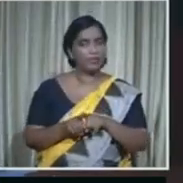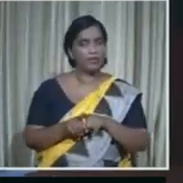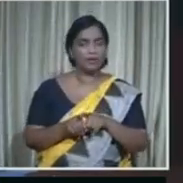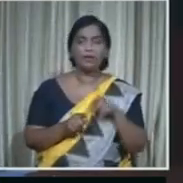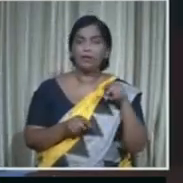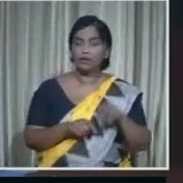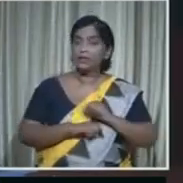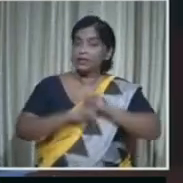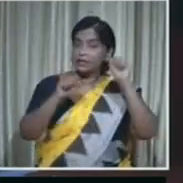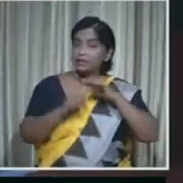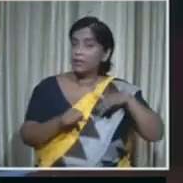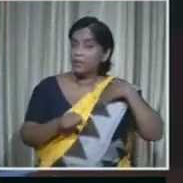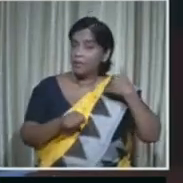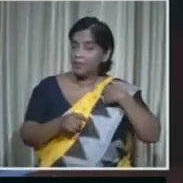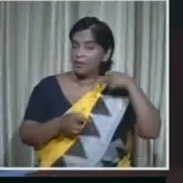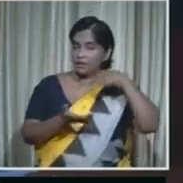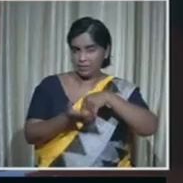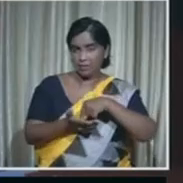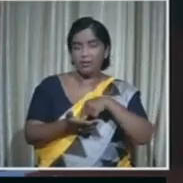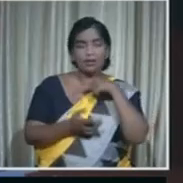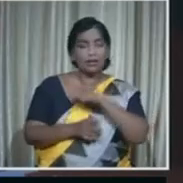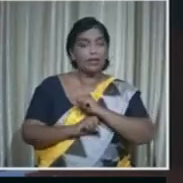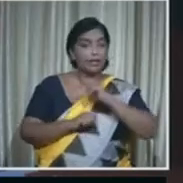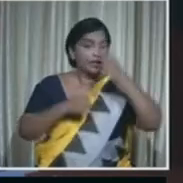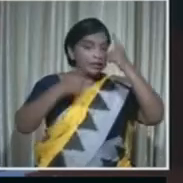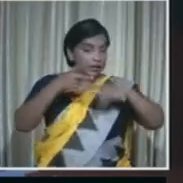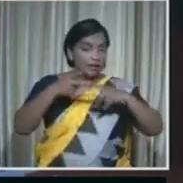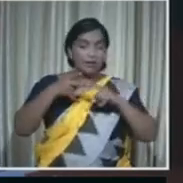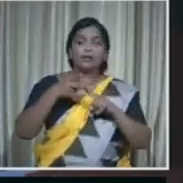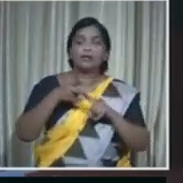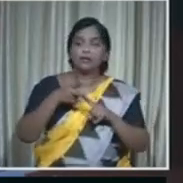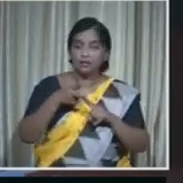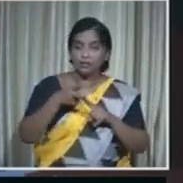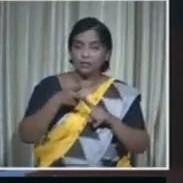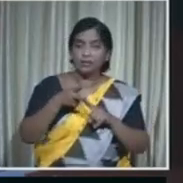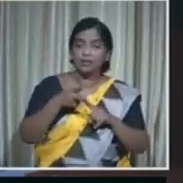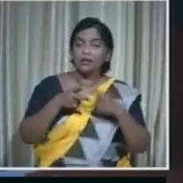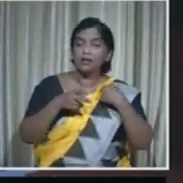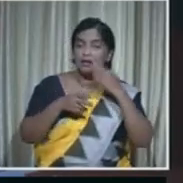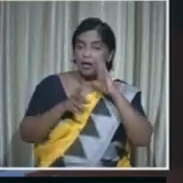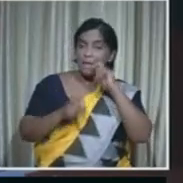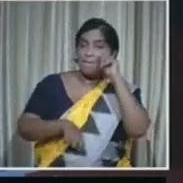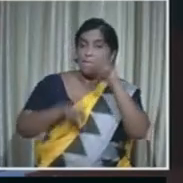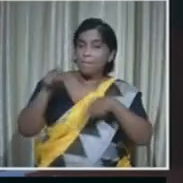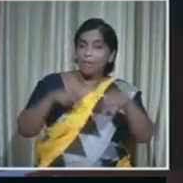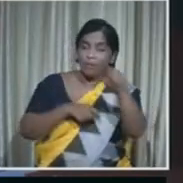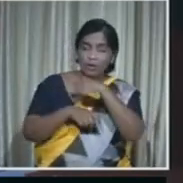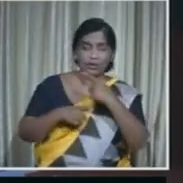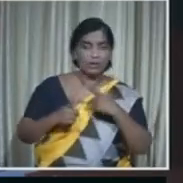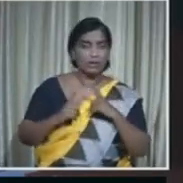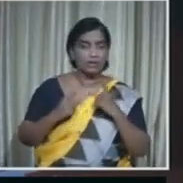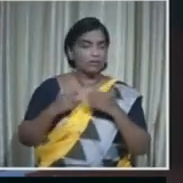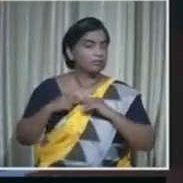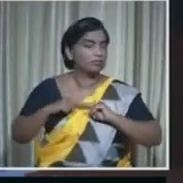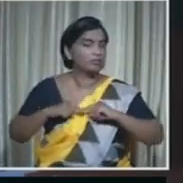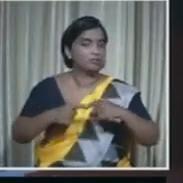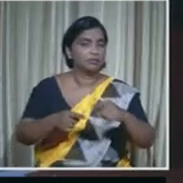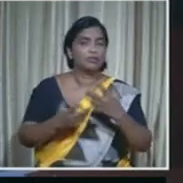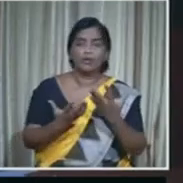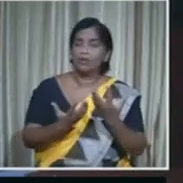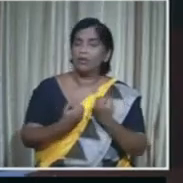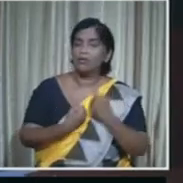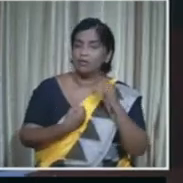මේ සටන එක කේන්ද්‍රය. මේ සටනේ දෙවෙනි කේන්ද්‍රය තමයි සාමාන්‍ය ජනතාවට තමන්ගේ ජීවිතේ පවත්වා ගැනීමට අවශ්‍ය